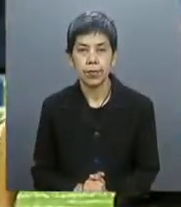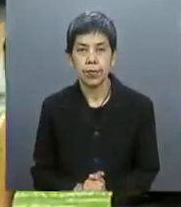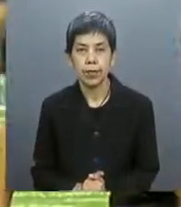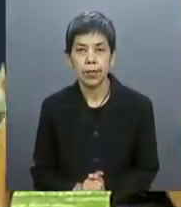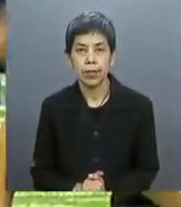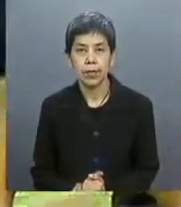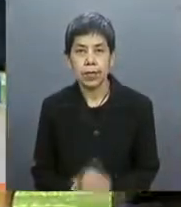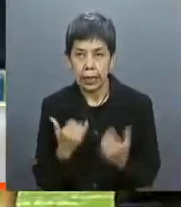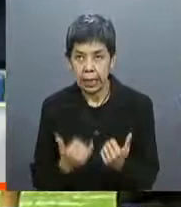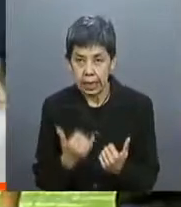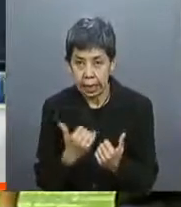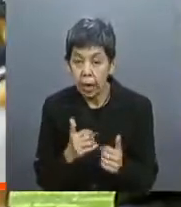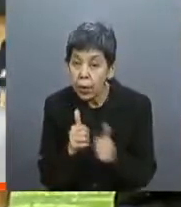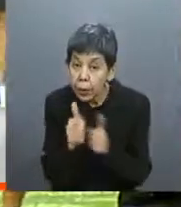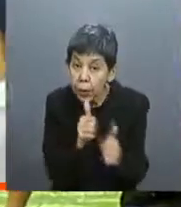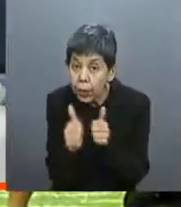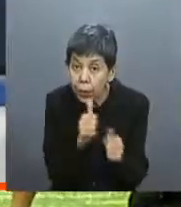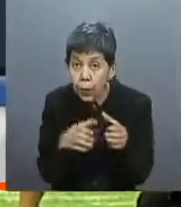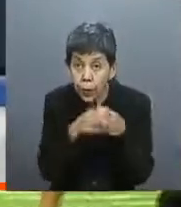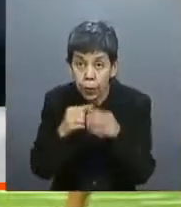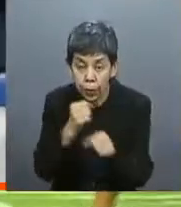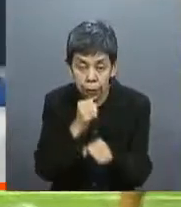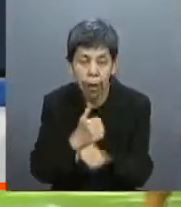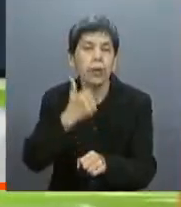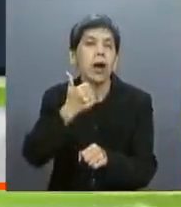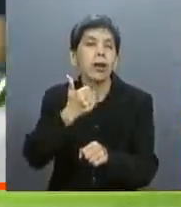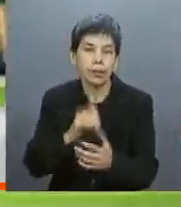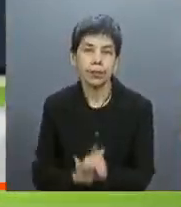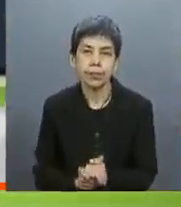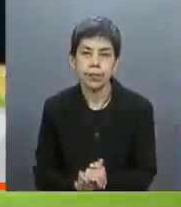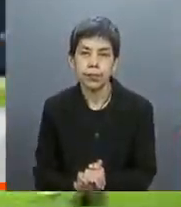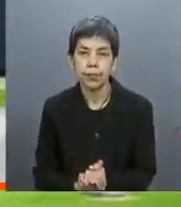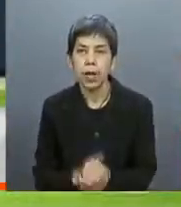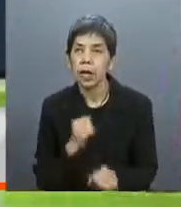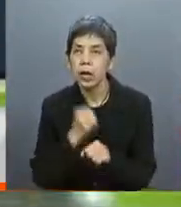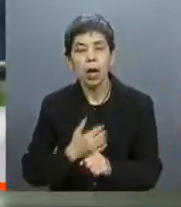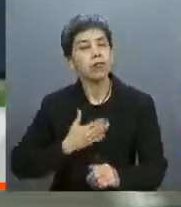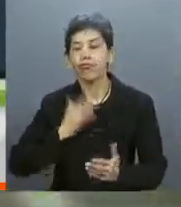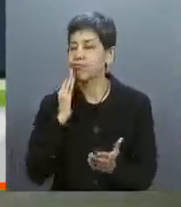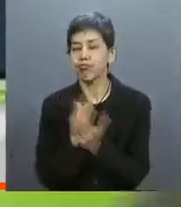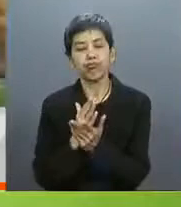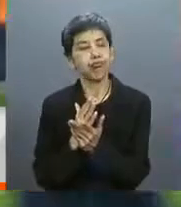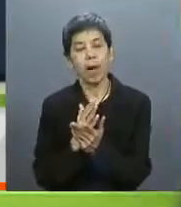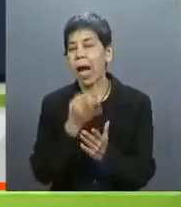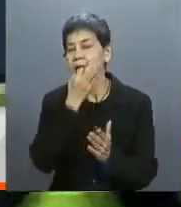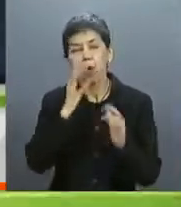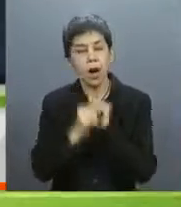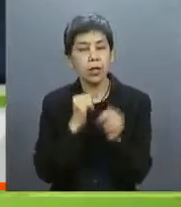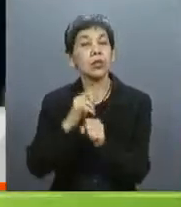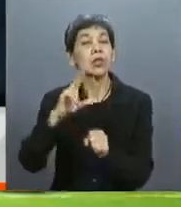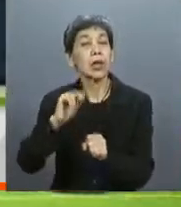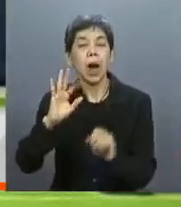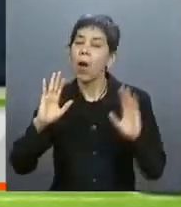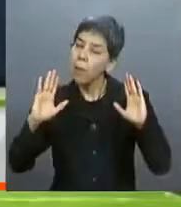เพเทนแมนนิงนะครับควอเตอร์แบ็กที่เพิ่งนำทีมเดนเวอร์บองโก้คว้าแชมป์ซูเปอร์โบว์ฤดูกาลล่าสุดประกาศยุติบทบาทการเล่นอาชีพด้วยวัย39